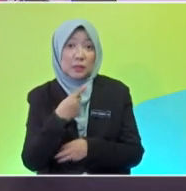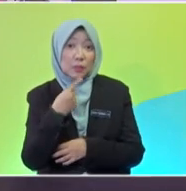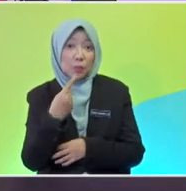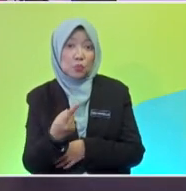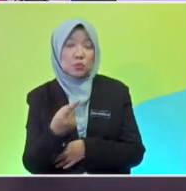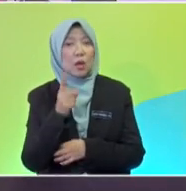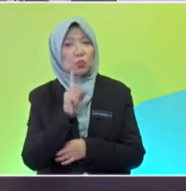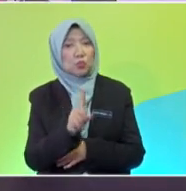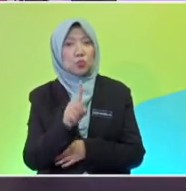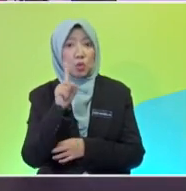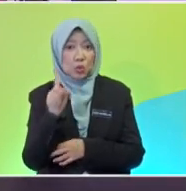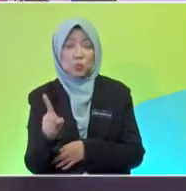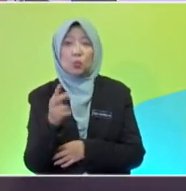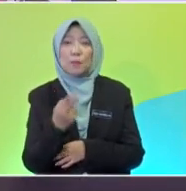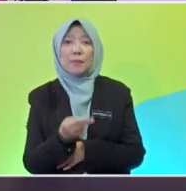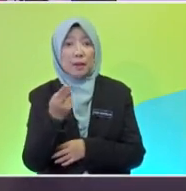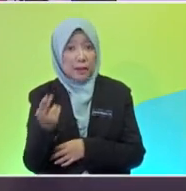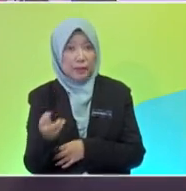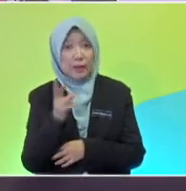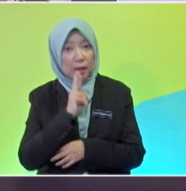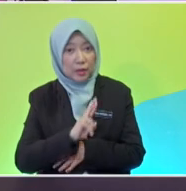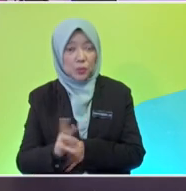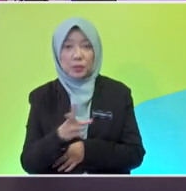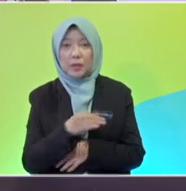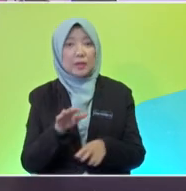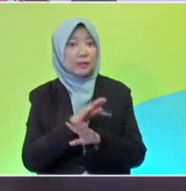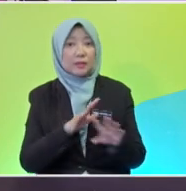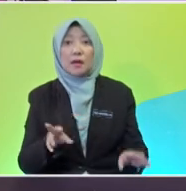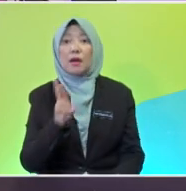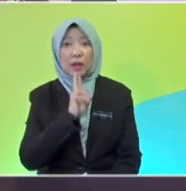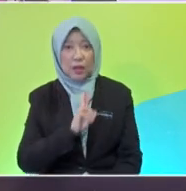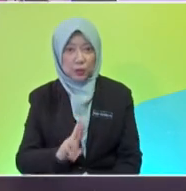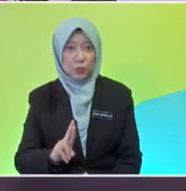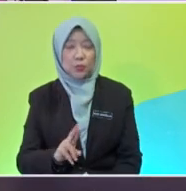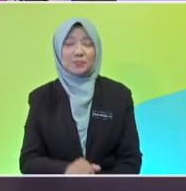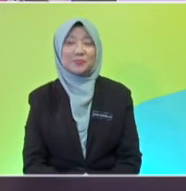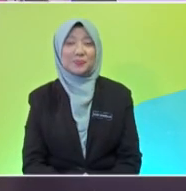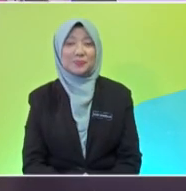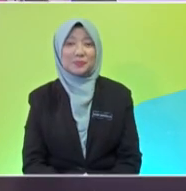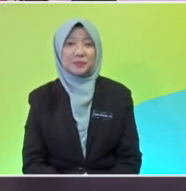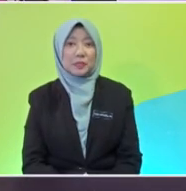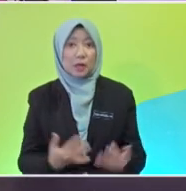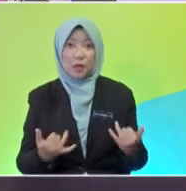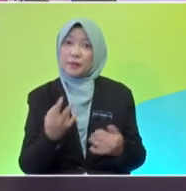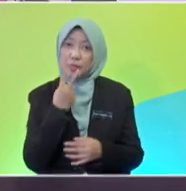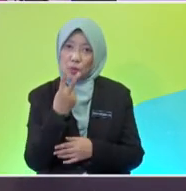dan bahan yang tidak larut berdasarkan Activity yang kita telah jalankan bersama-sama tadi boleh